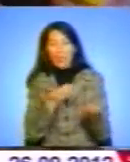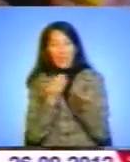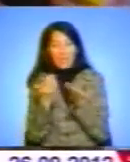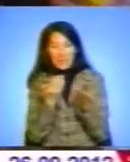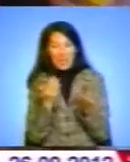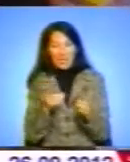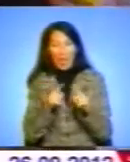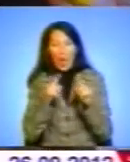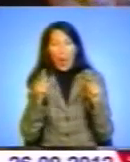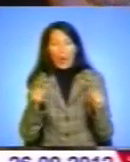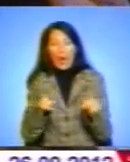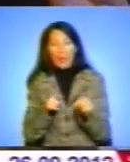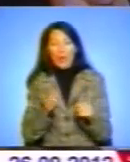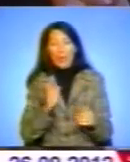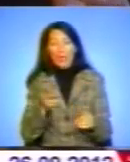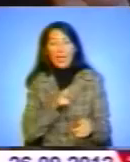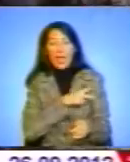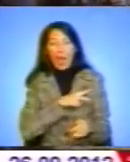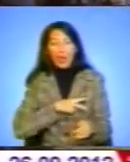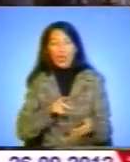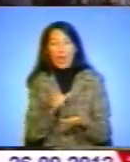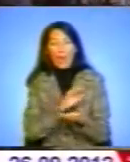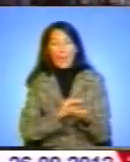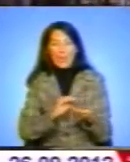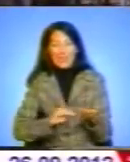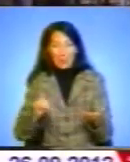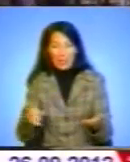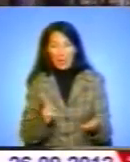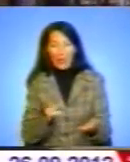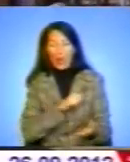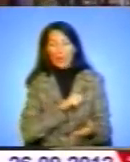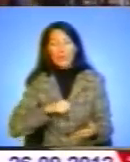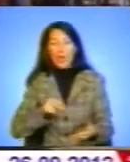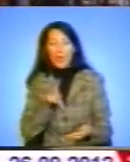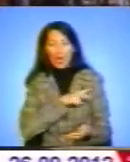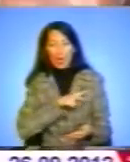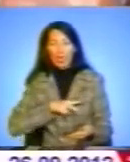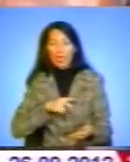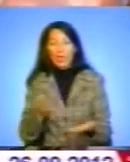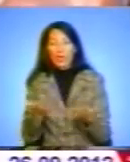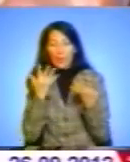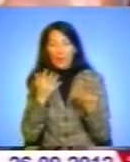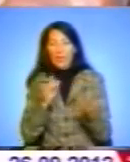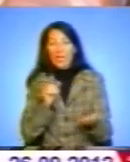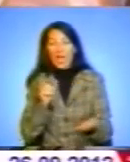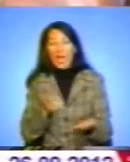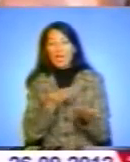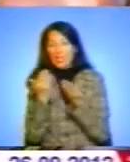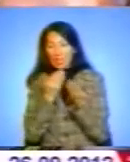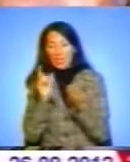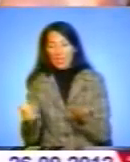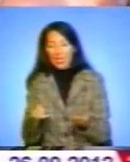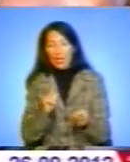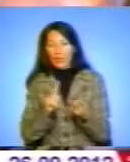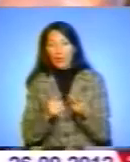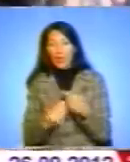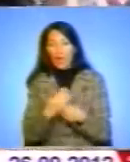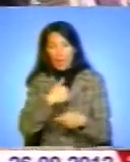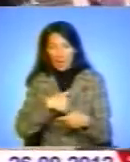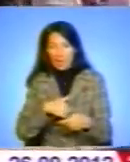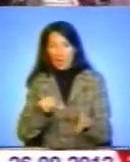відбудеться нагородження письменників. Кого саме нагородити, з'ясовували за запитами читачів. Другий почесний гість цьогорічного бібліофесту